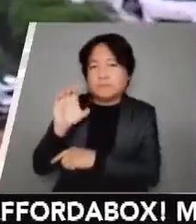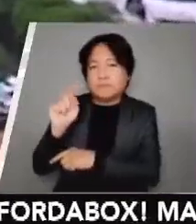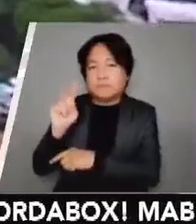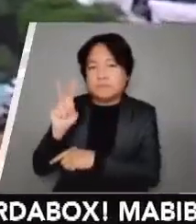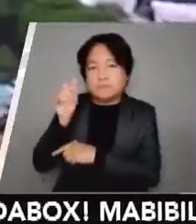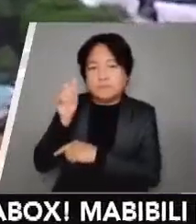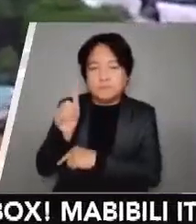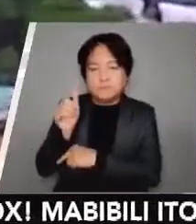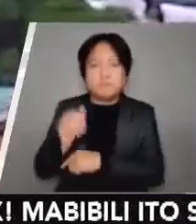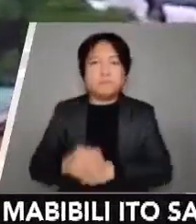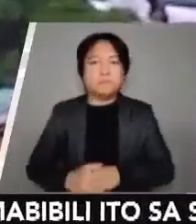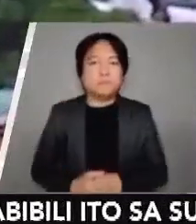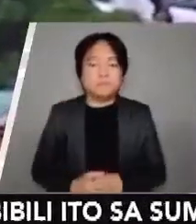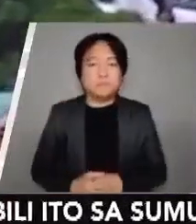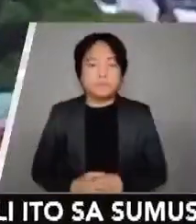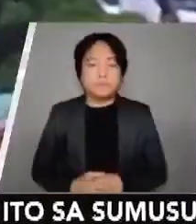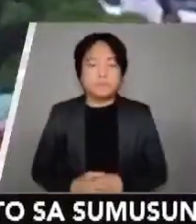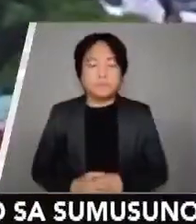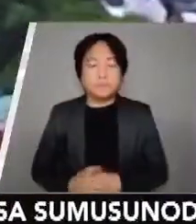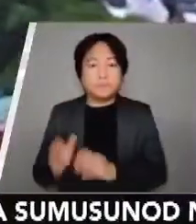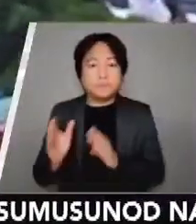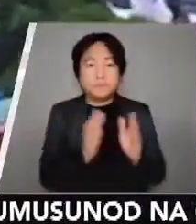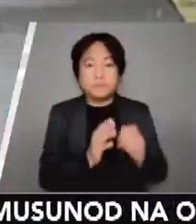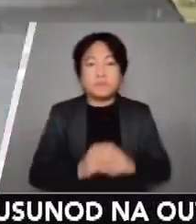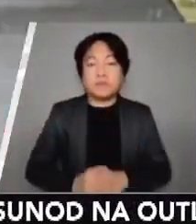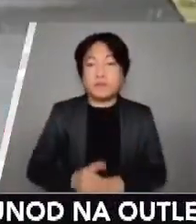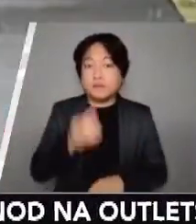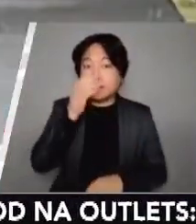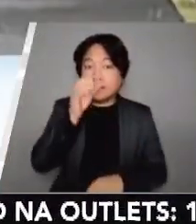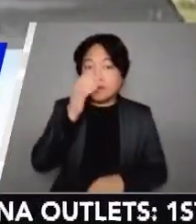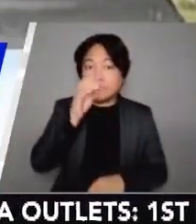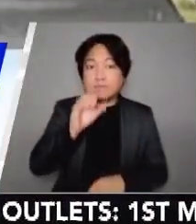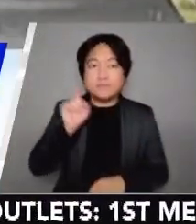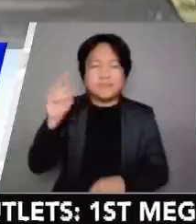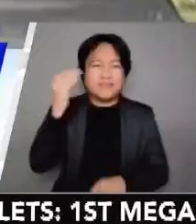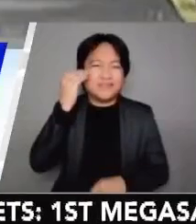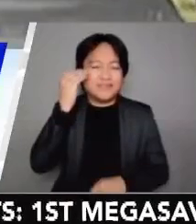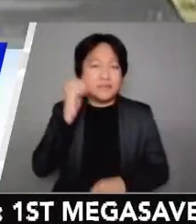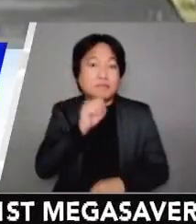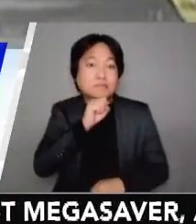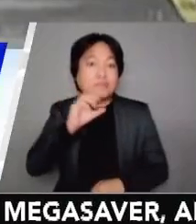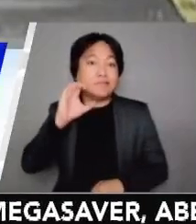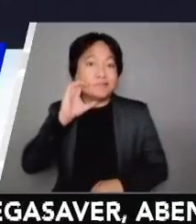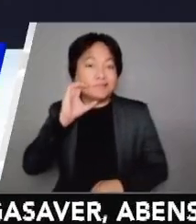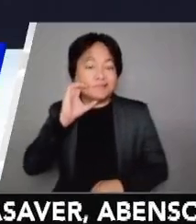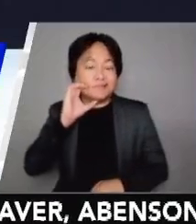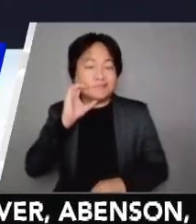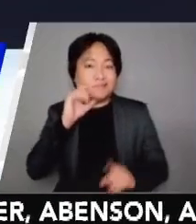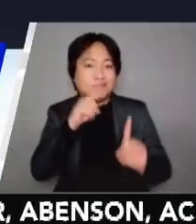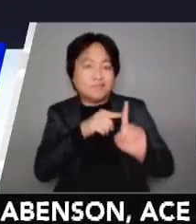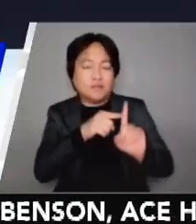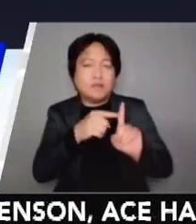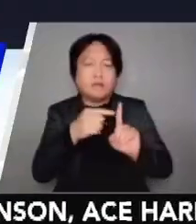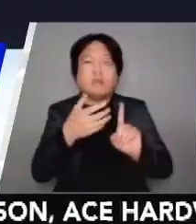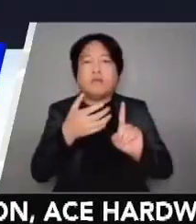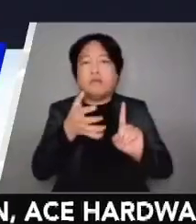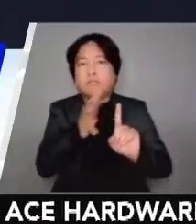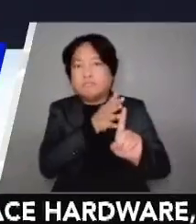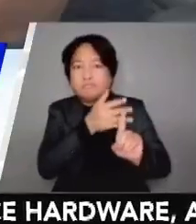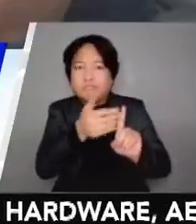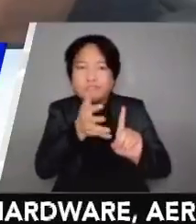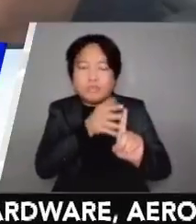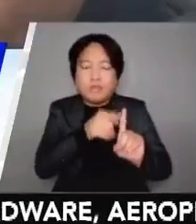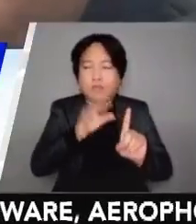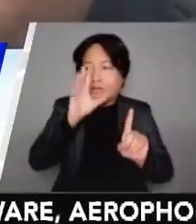Sa Cebu City, nabiktima umano ng pambubudol ang isang babaeng senior citizen. Sa salaysay ng biktima sa pulisya, tila na-hypnotize daw